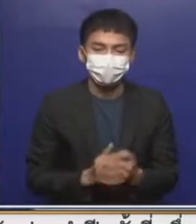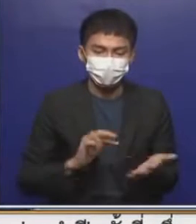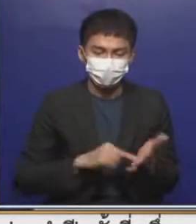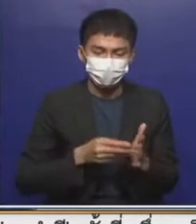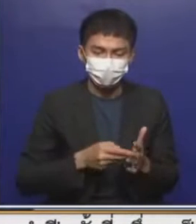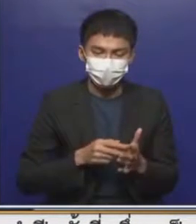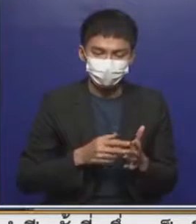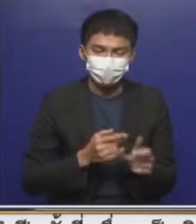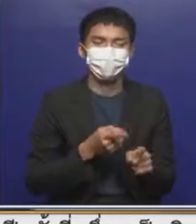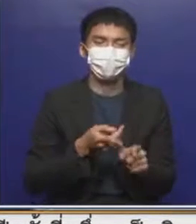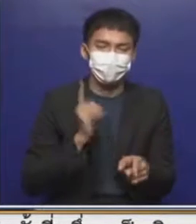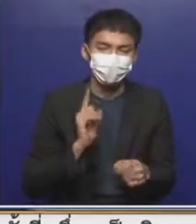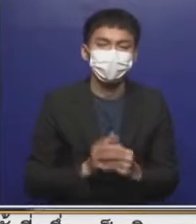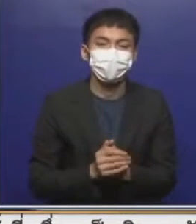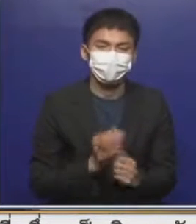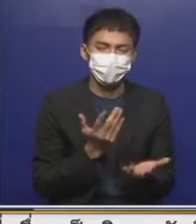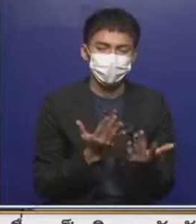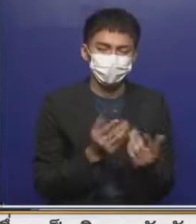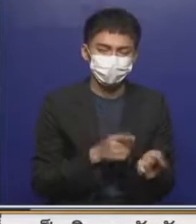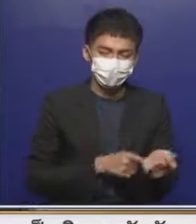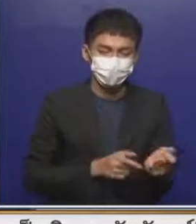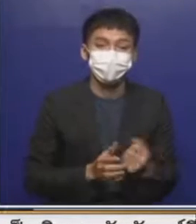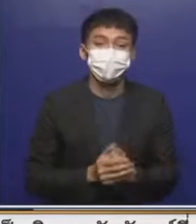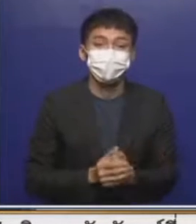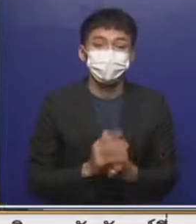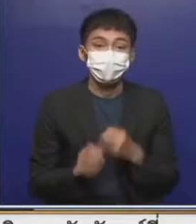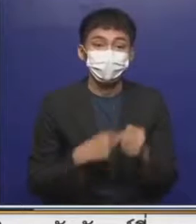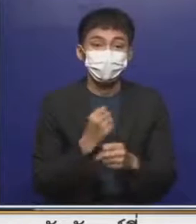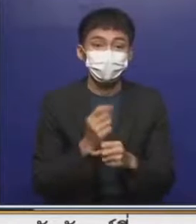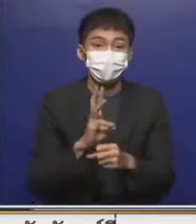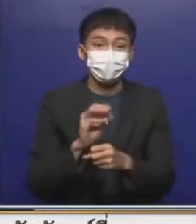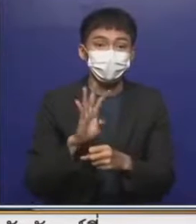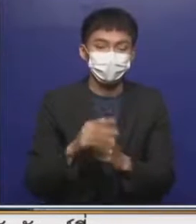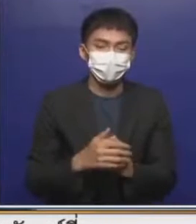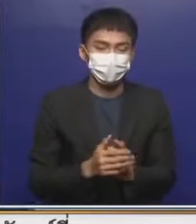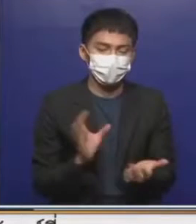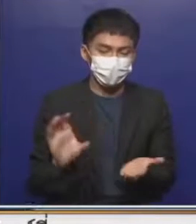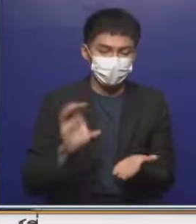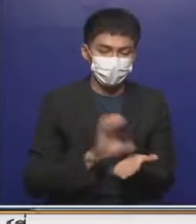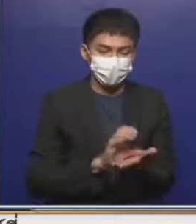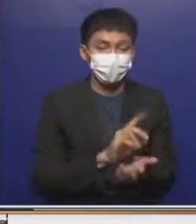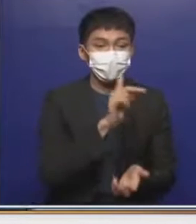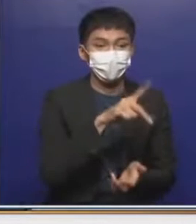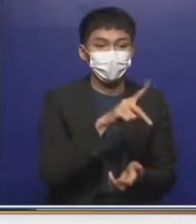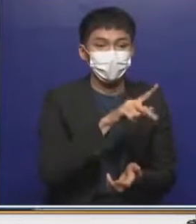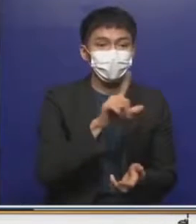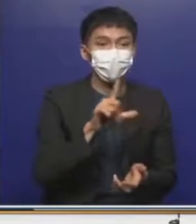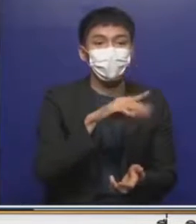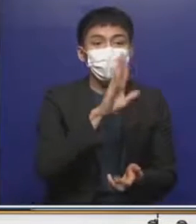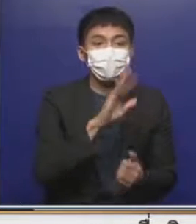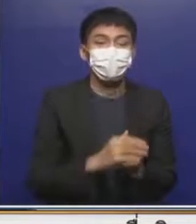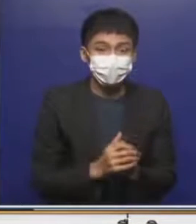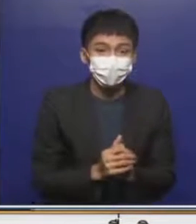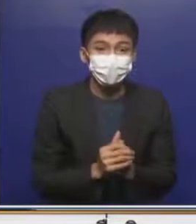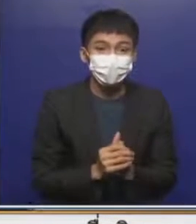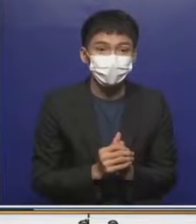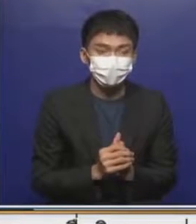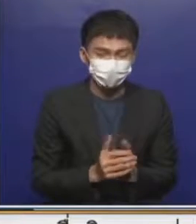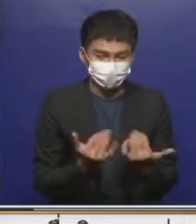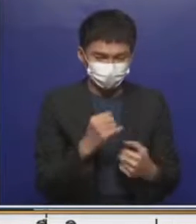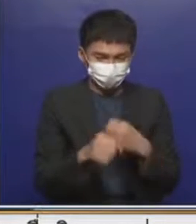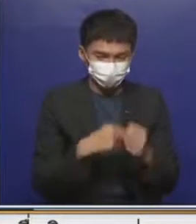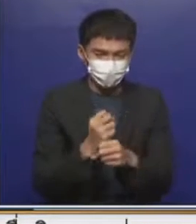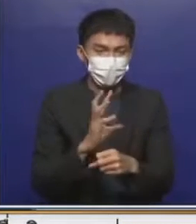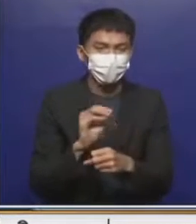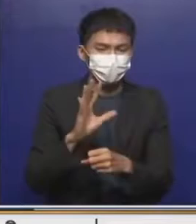้านละฮะปี 64 โงววสายการแพทยได้รับงบอยู่ที่ 1,389 ล้านแทนทป 65